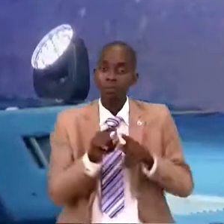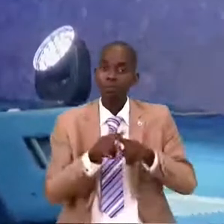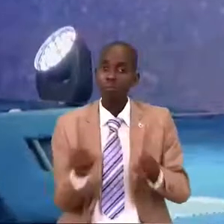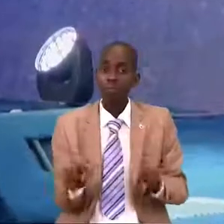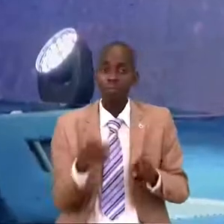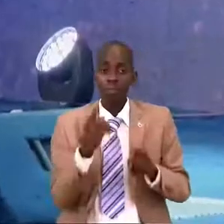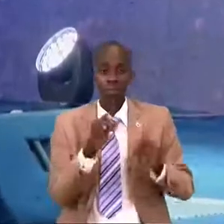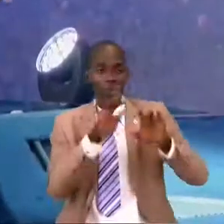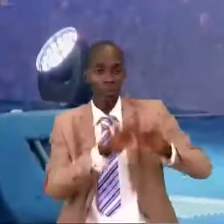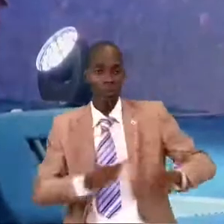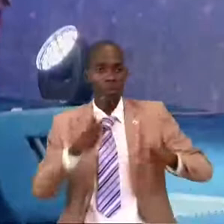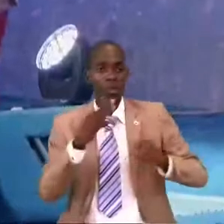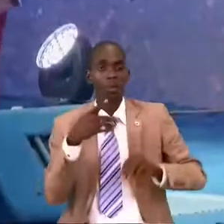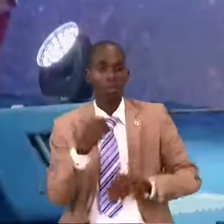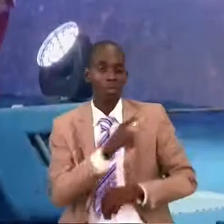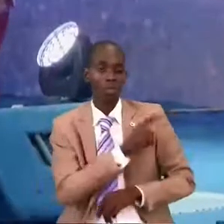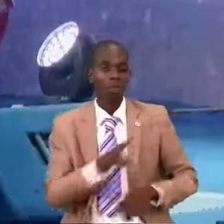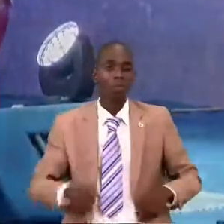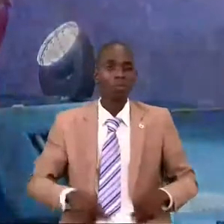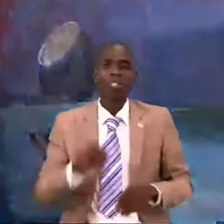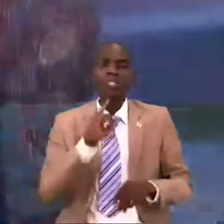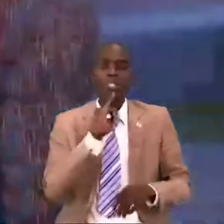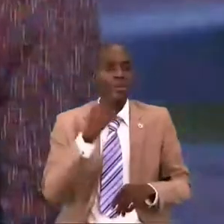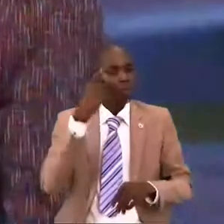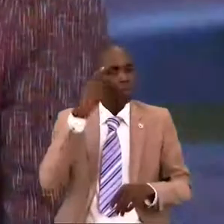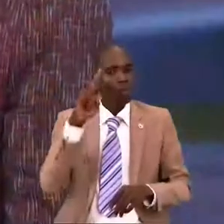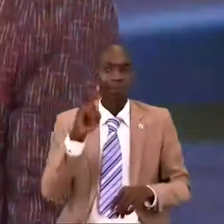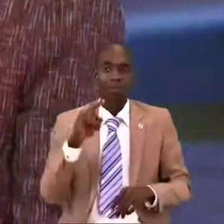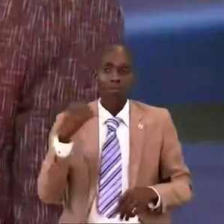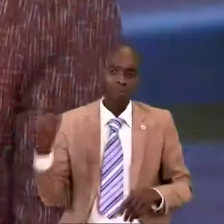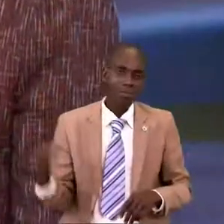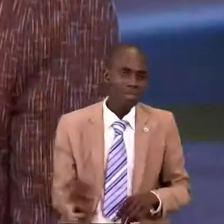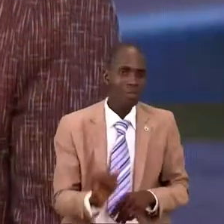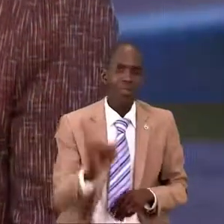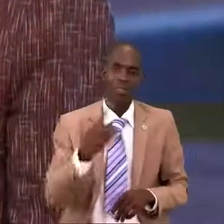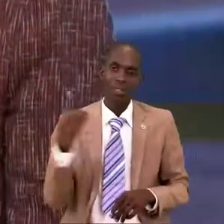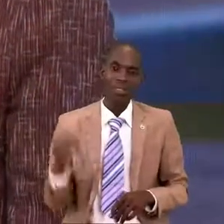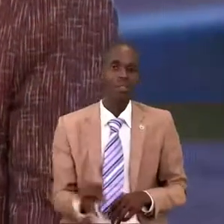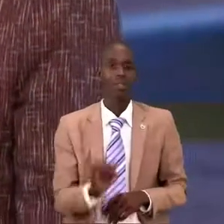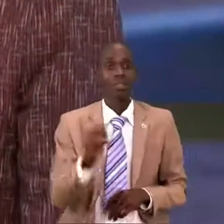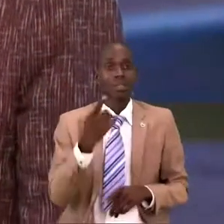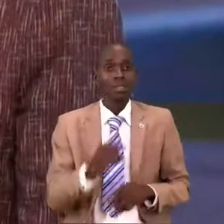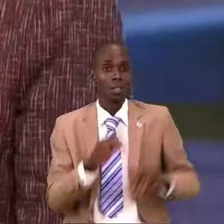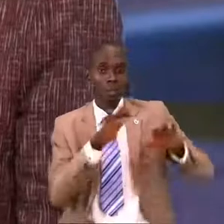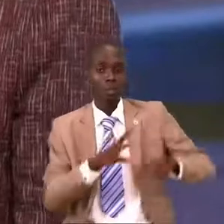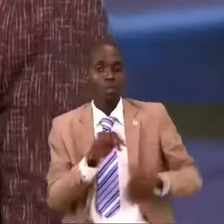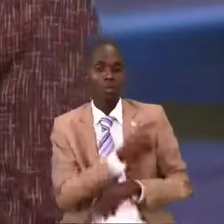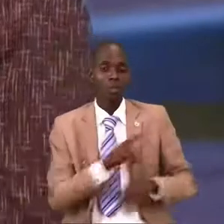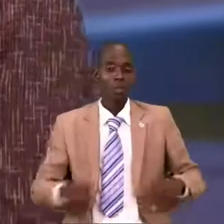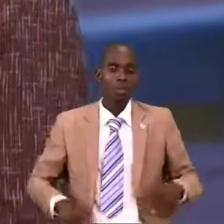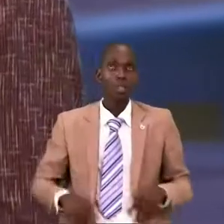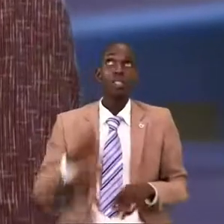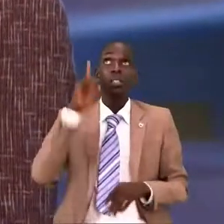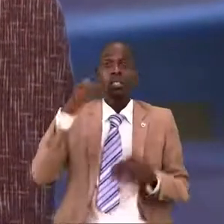le craignent, la bonté de l'Éternel, il a la miséricorde en Exode, en